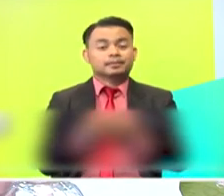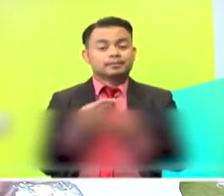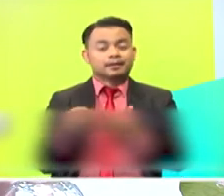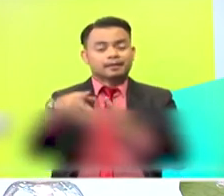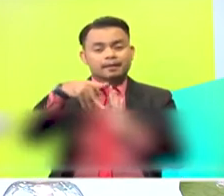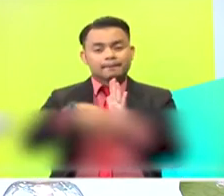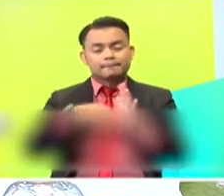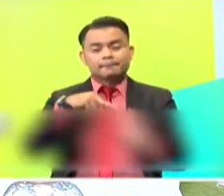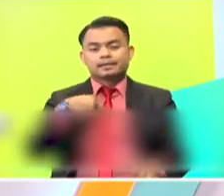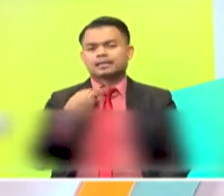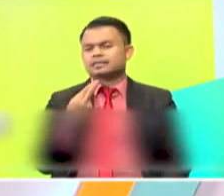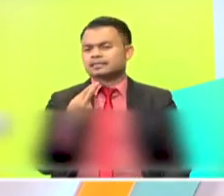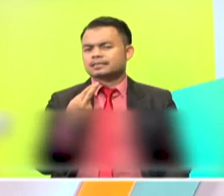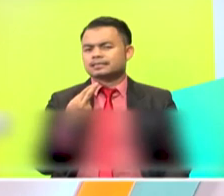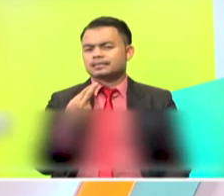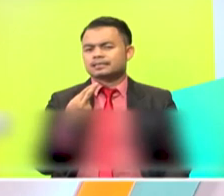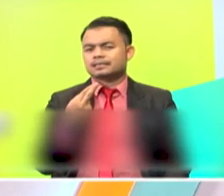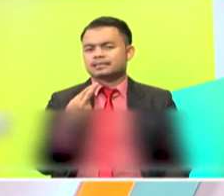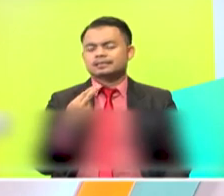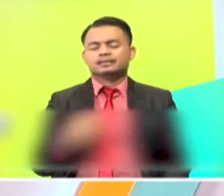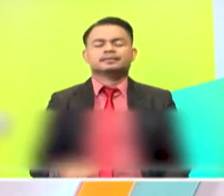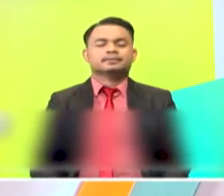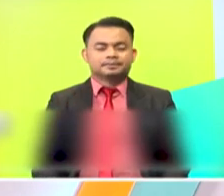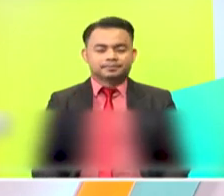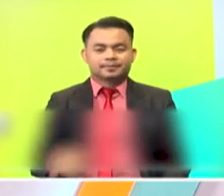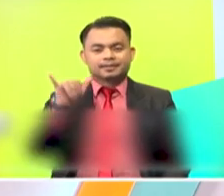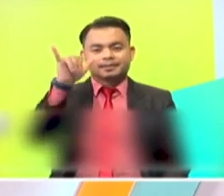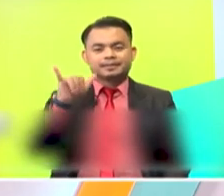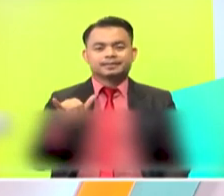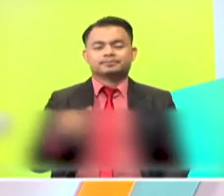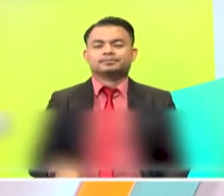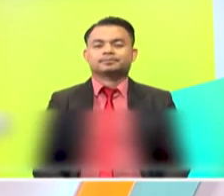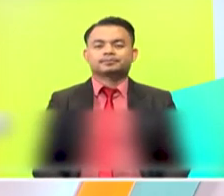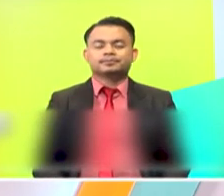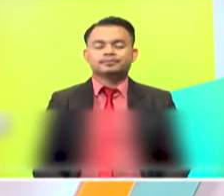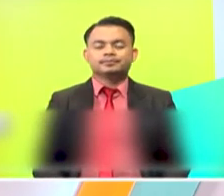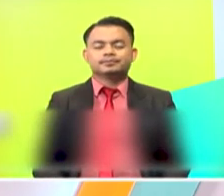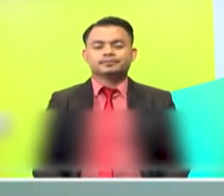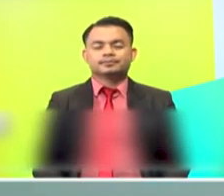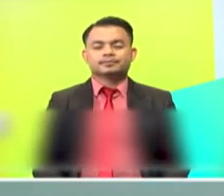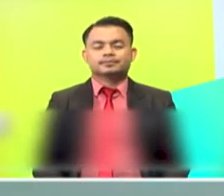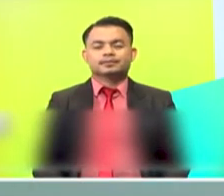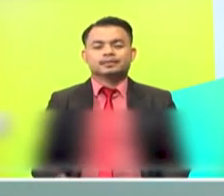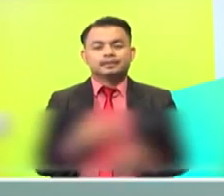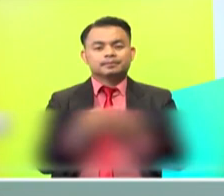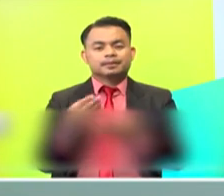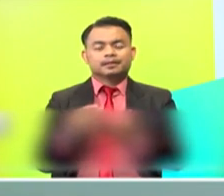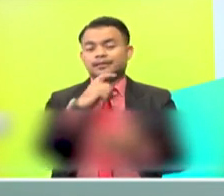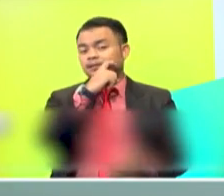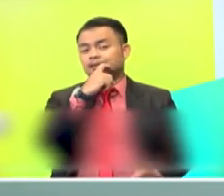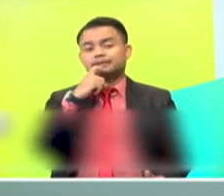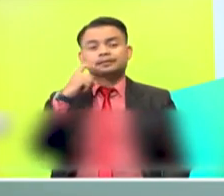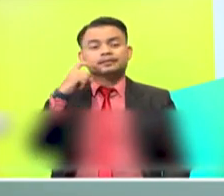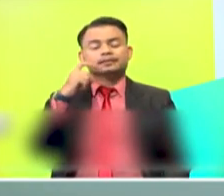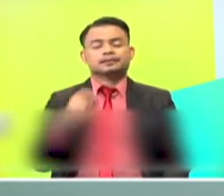prasetyoadi kaya rempah ratus rempah ratus Oke Ia ddr400 di bahan kering dan yang